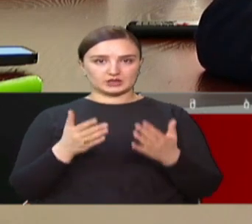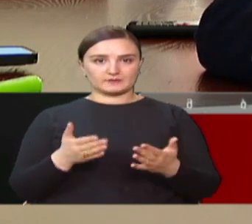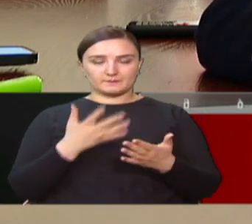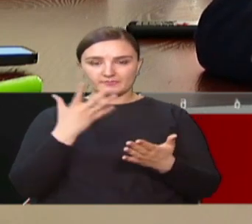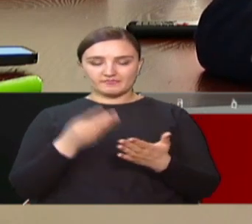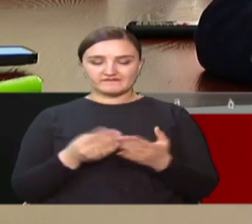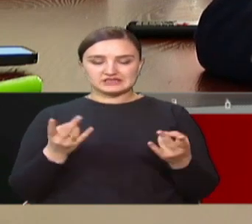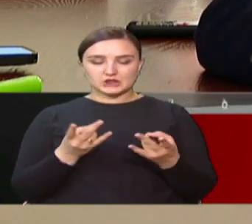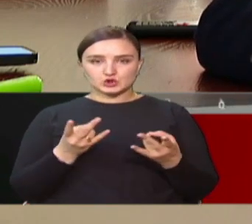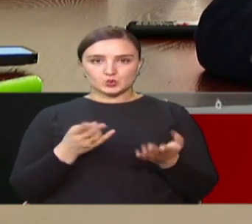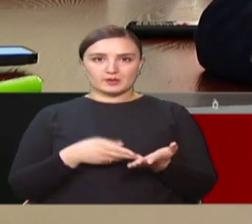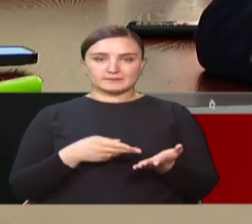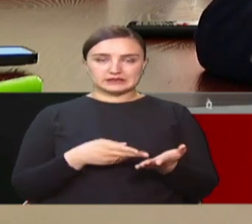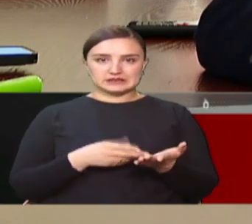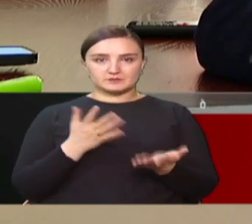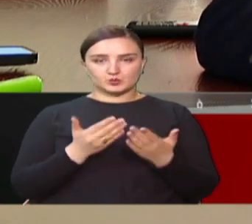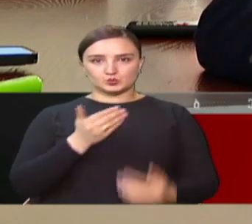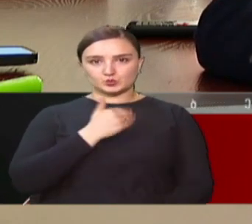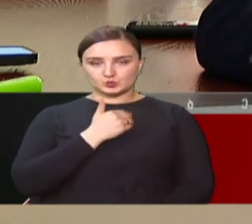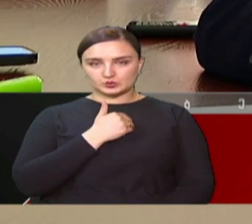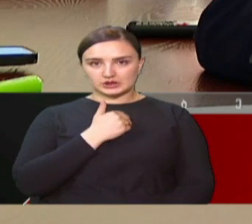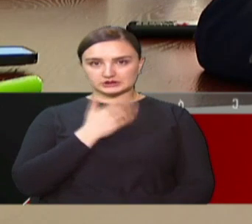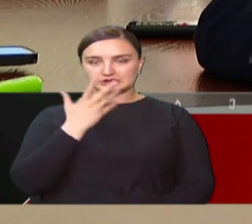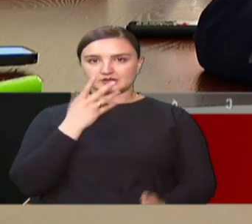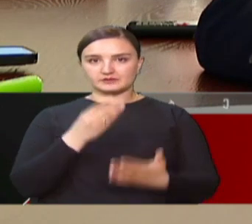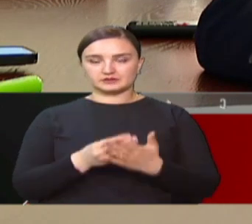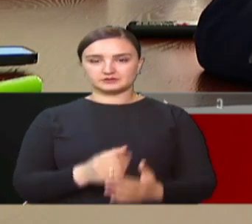თავის საჭიროებას ამტკიცებენ თუ უნდათ თავიანთ